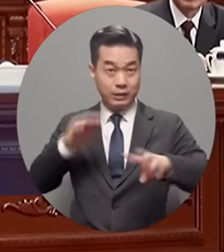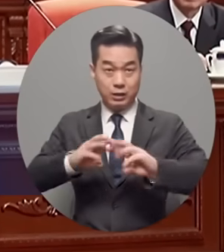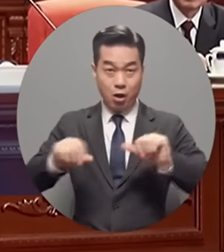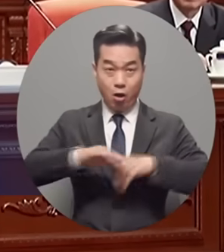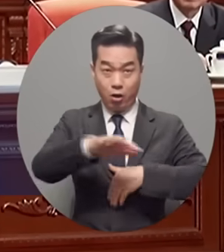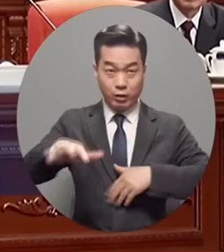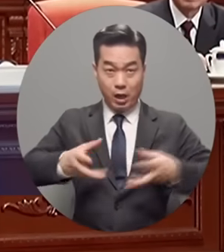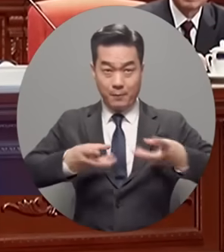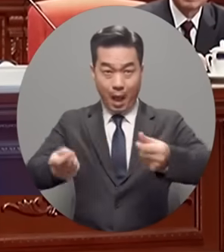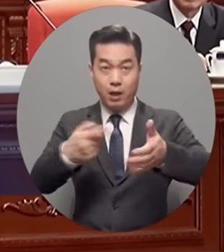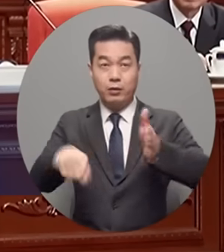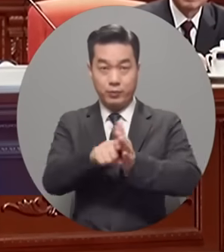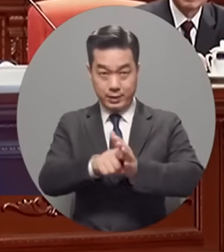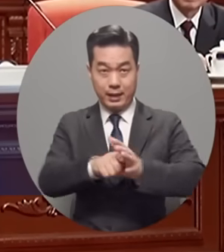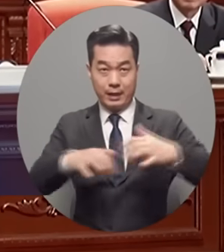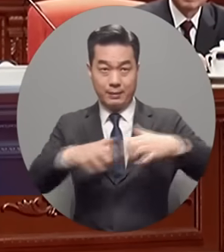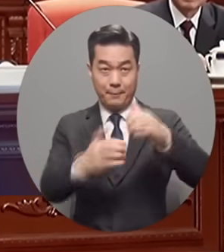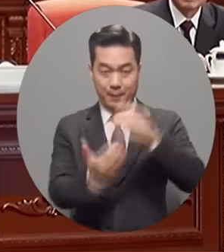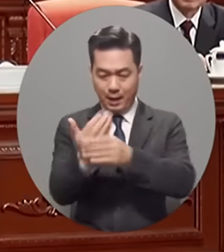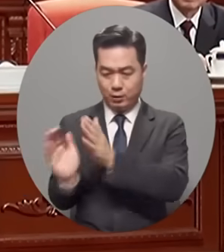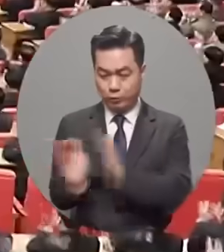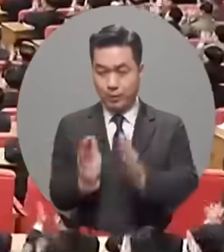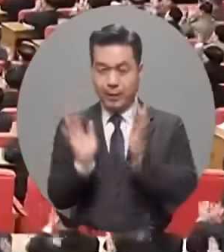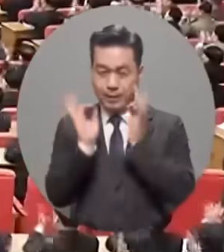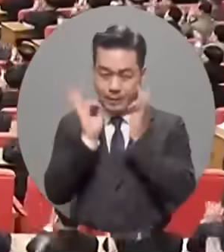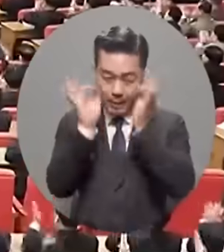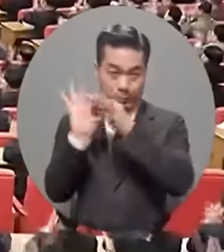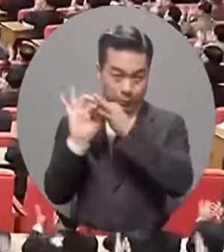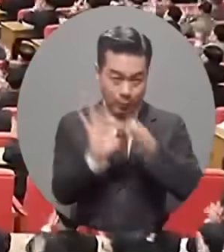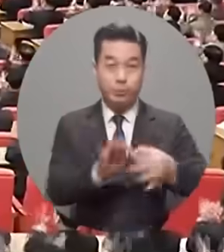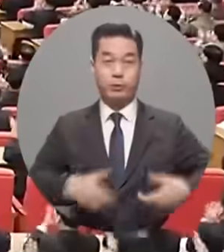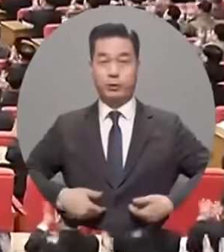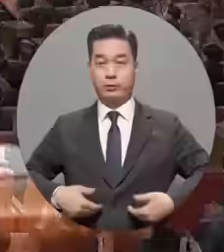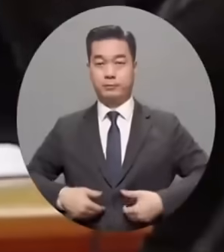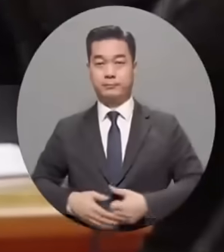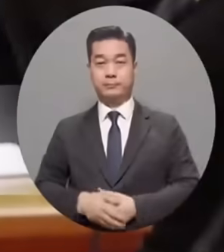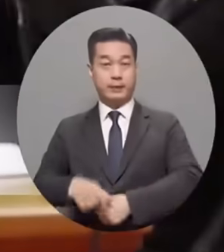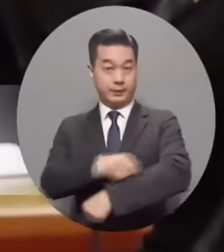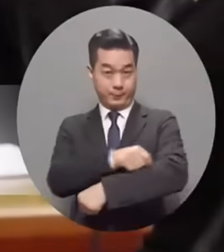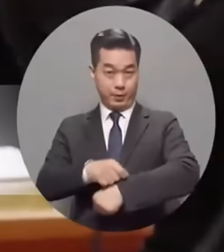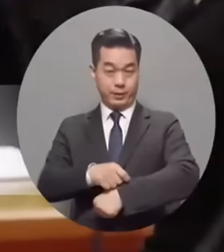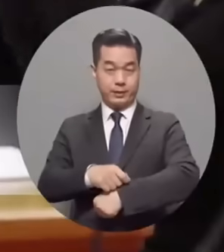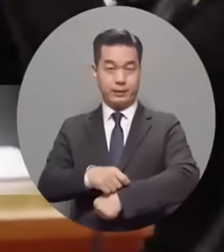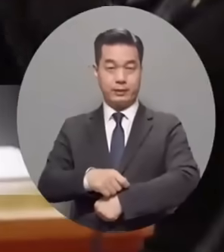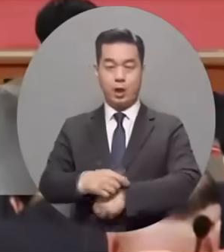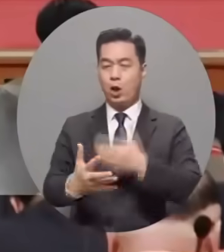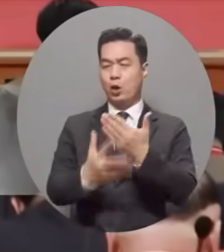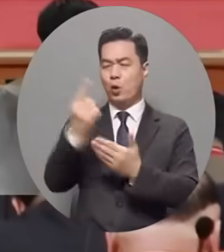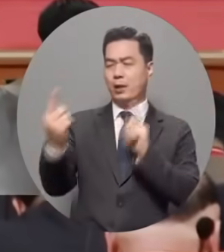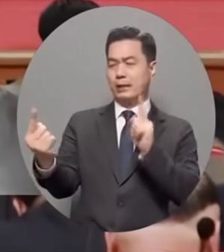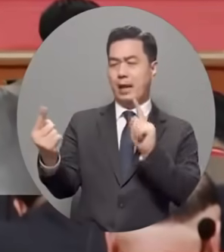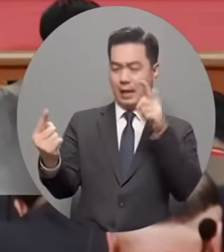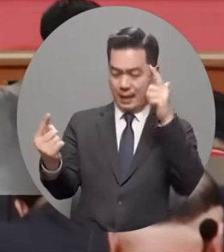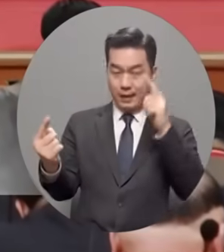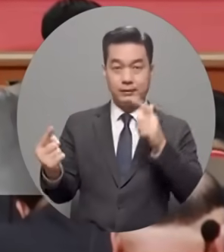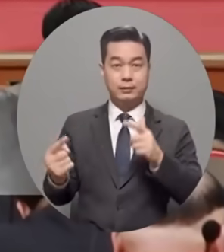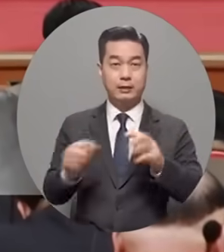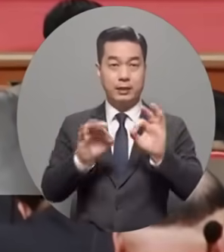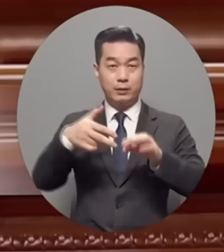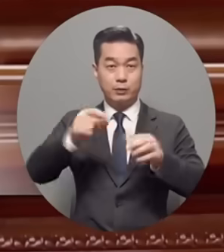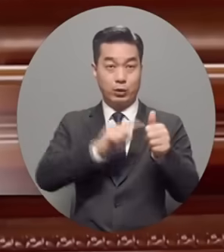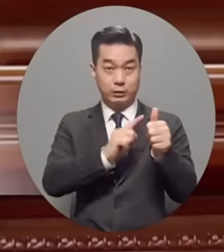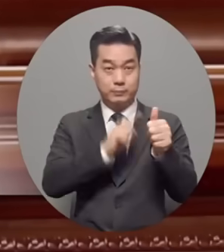계속 박차를 가해 나가야 하겠습니다. 특히 남한은 통일 상대가 아니라는 김정은 위원장의 언급에